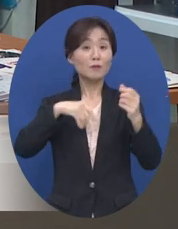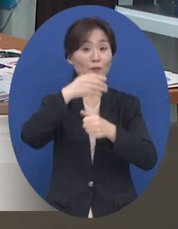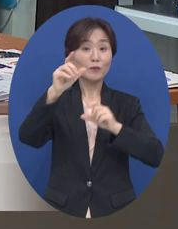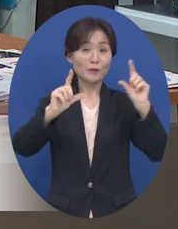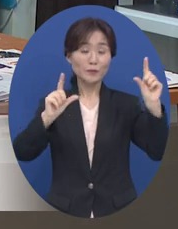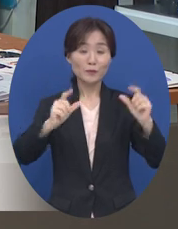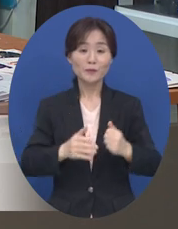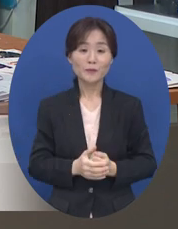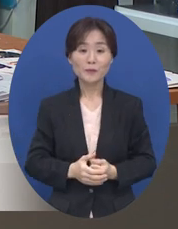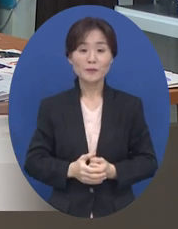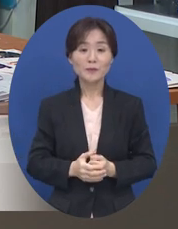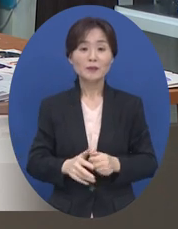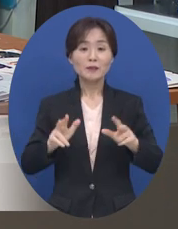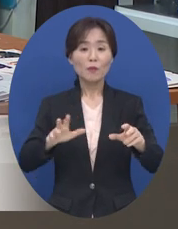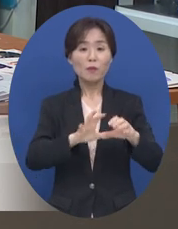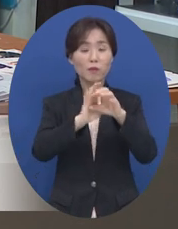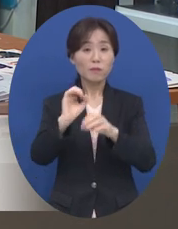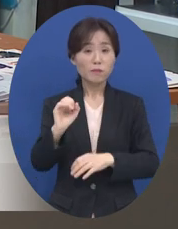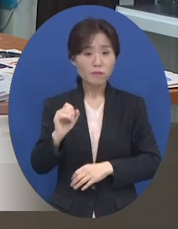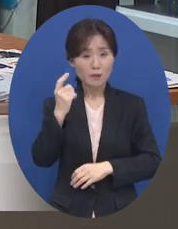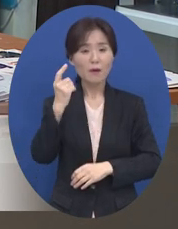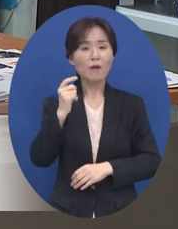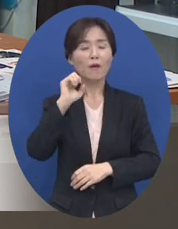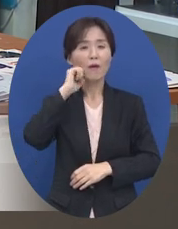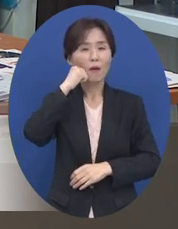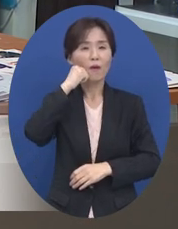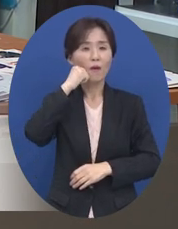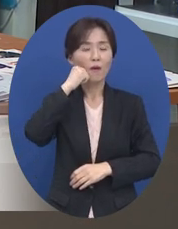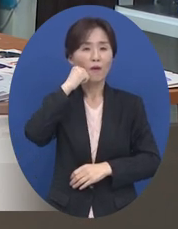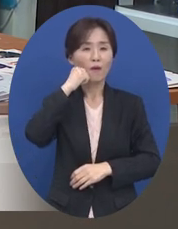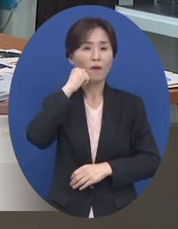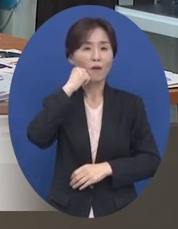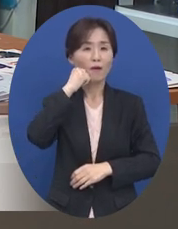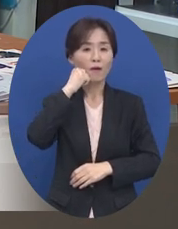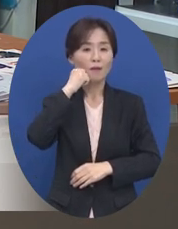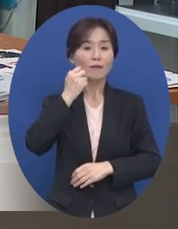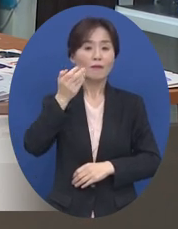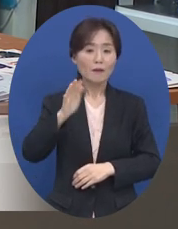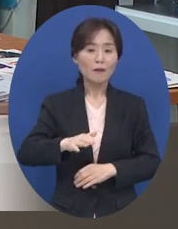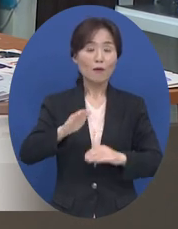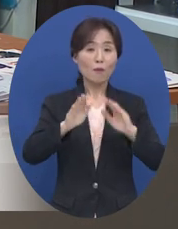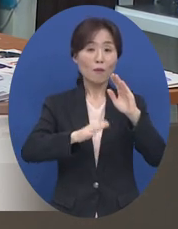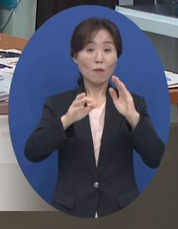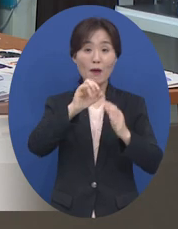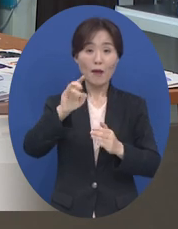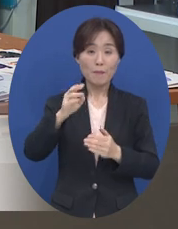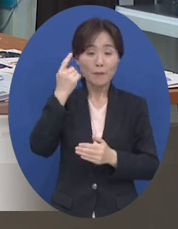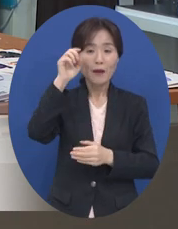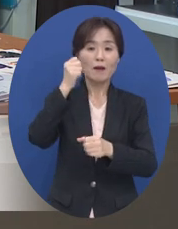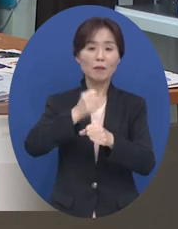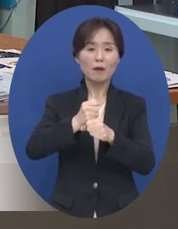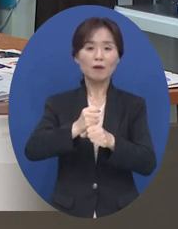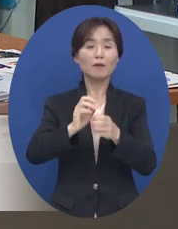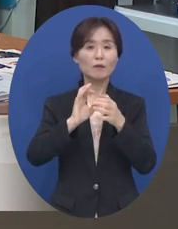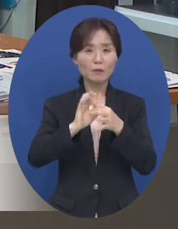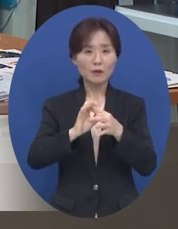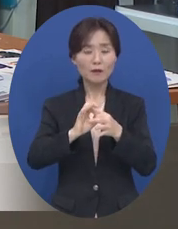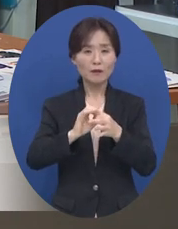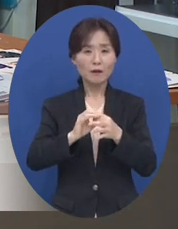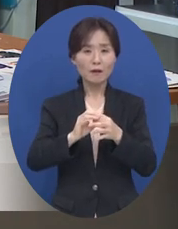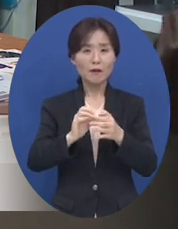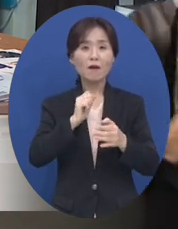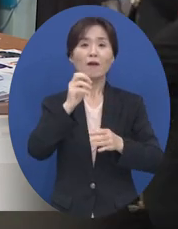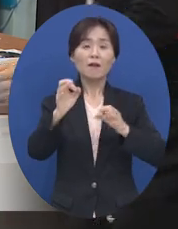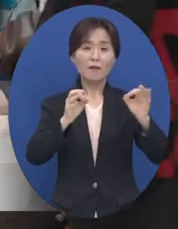분위기고 지금 이 코로나 때문에 안 그래도 어려운 시기에 이 공공 앱이 개발 데모를 해서